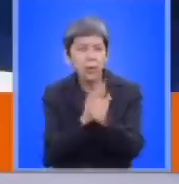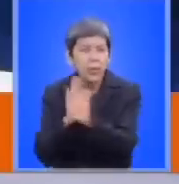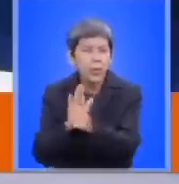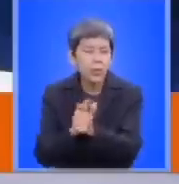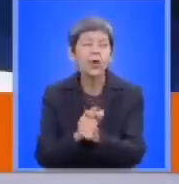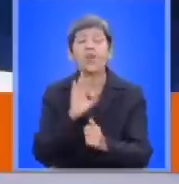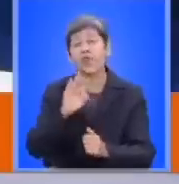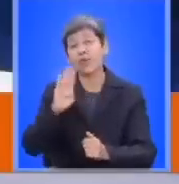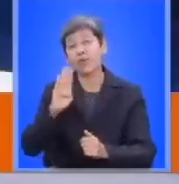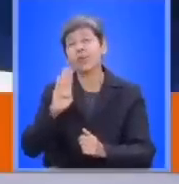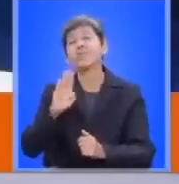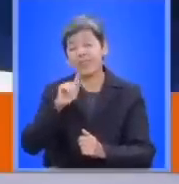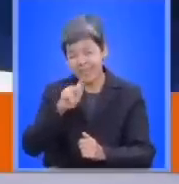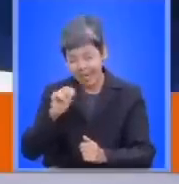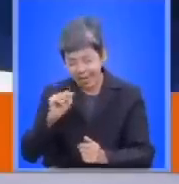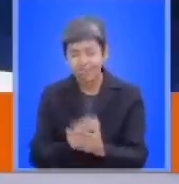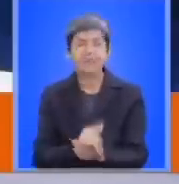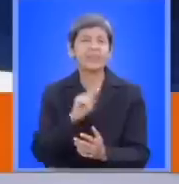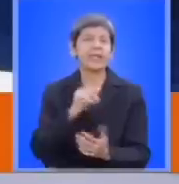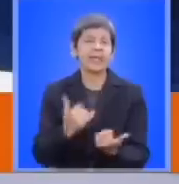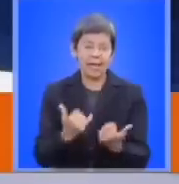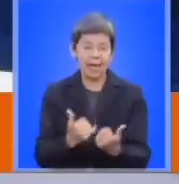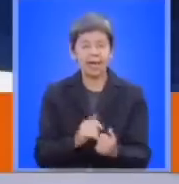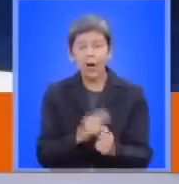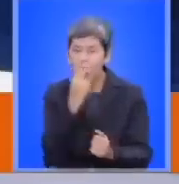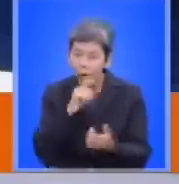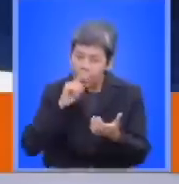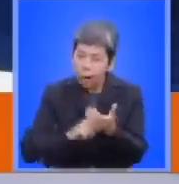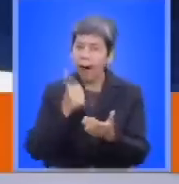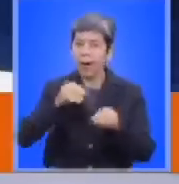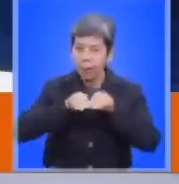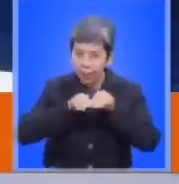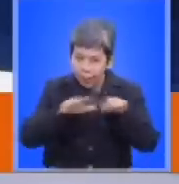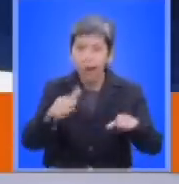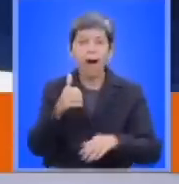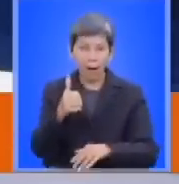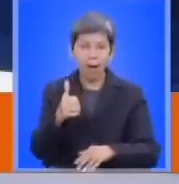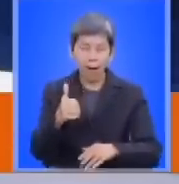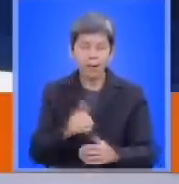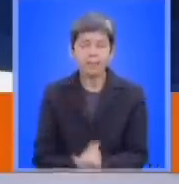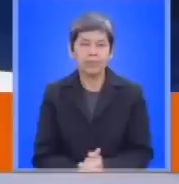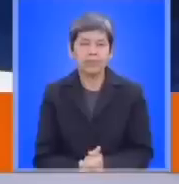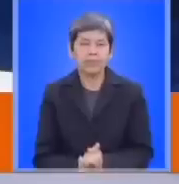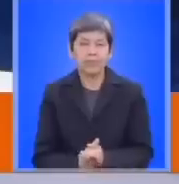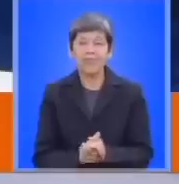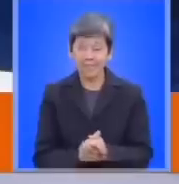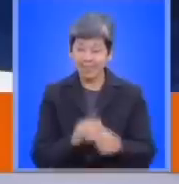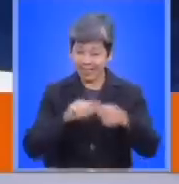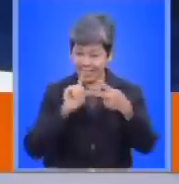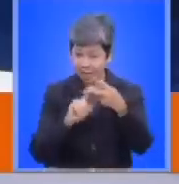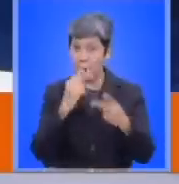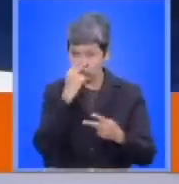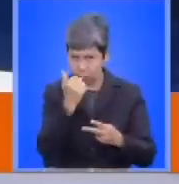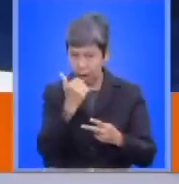Facebook Fanpage ของเรานั่นเองนะครับเข้าไปที่ TNN Live สามารถเข้าไปกดไลค์กดแชร์คอมเมนต์กันได้นะครับ ค่ะรวมไปอีกหนึ่งช่องทางนะคะในการรับชมแล้ว